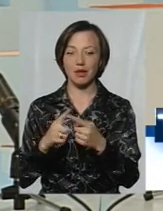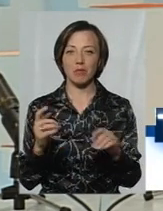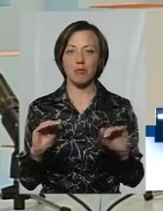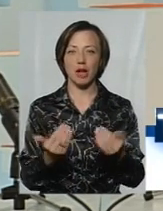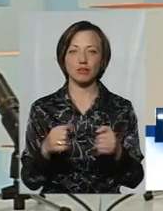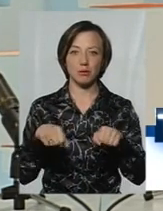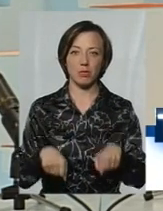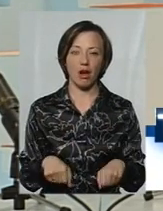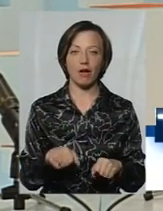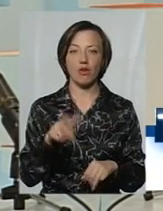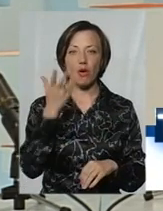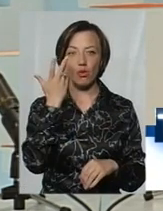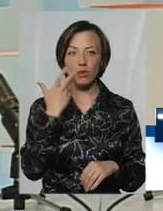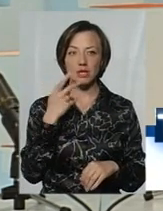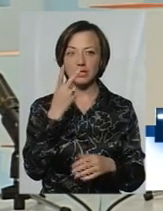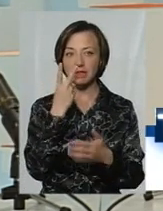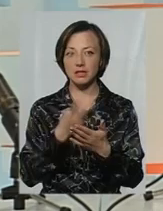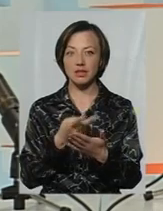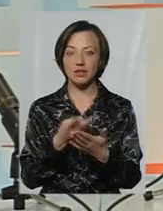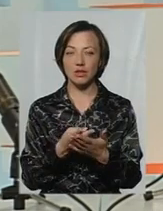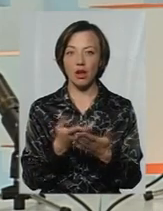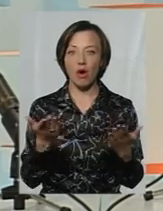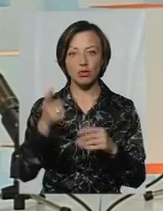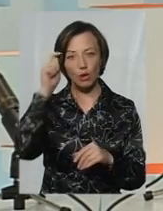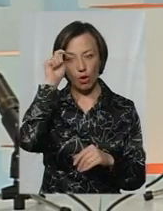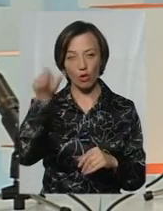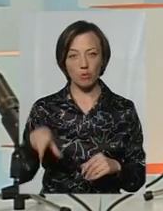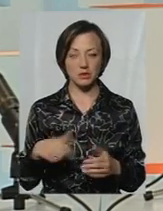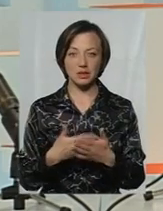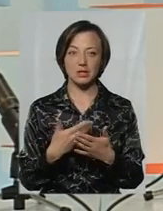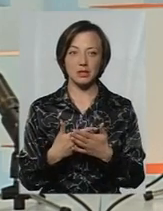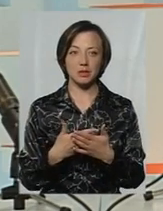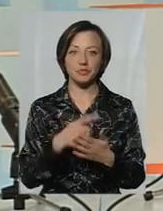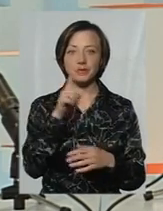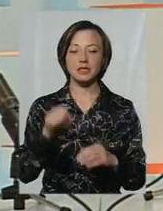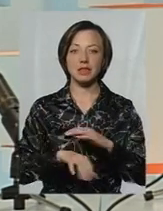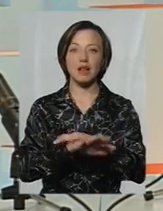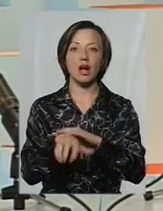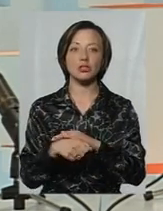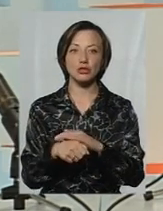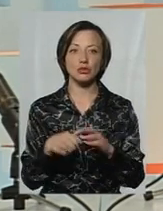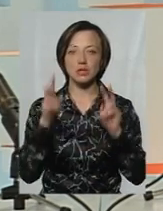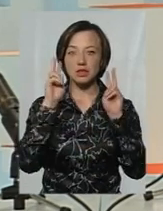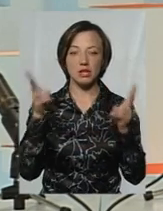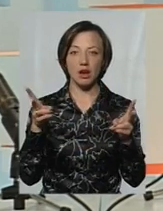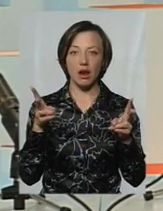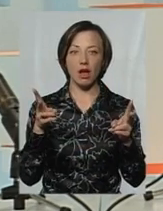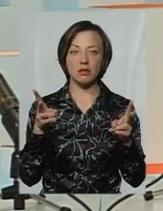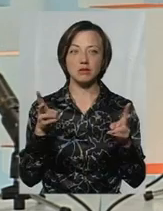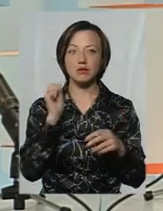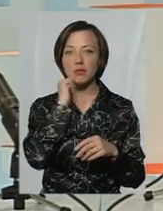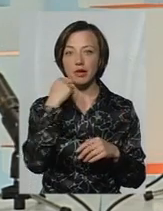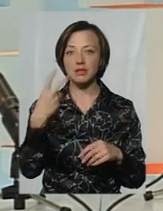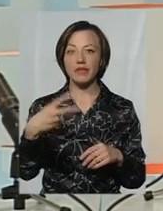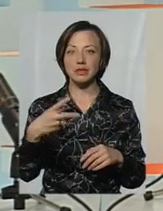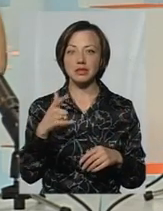що, коли дивишся, що якогось хлопця там за крадіжку, ну, я не знаю, там в бабки якихось